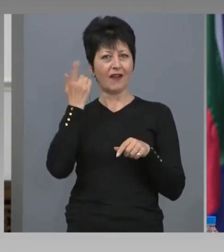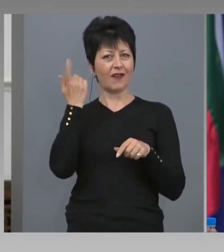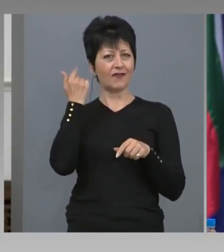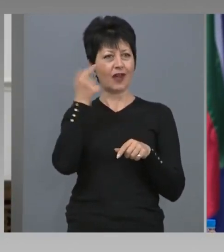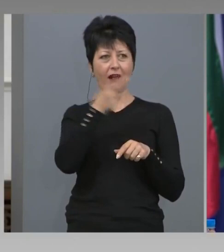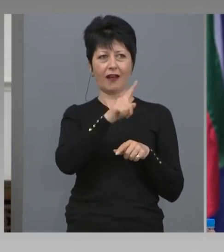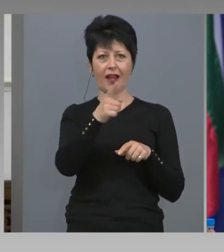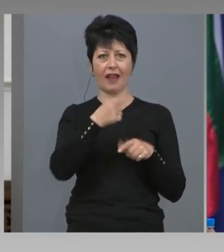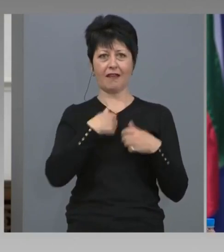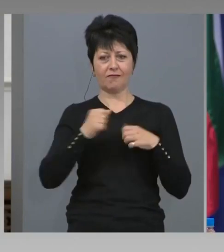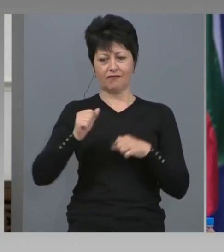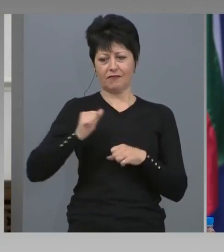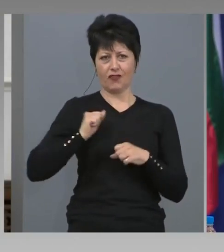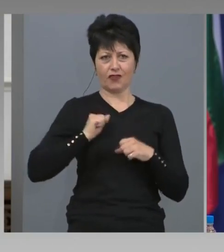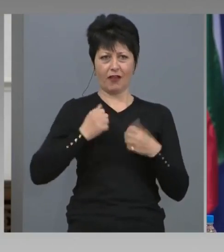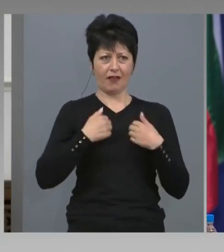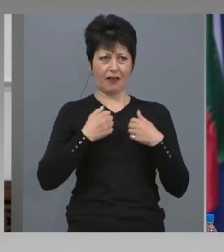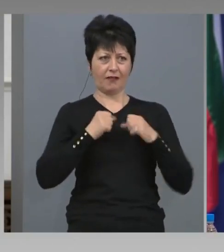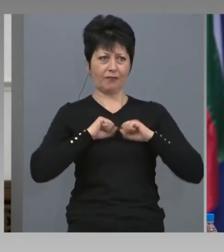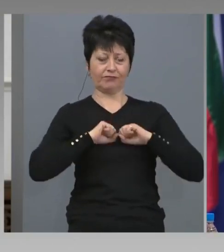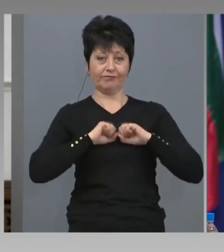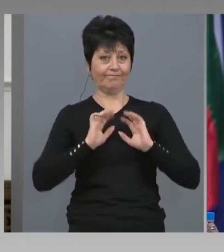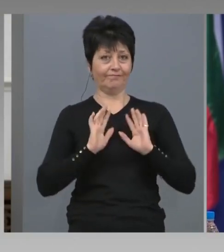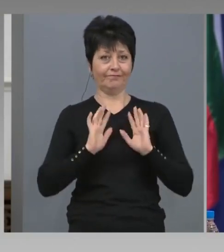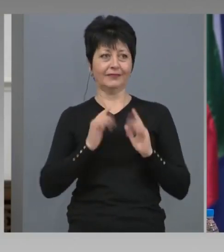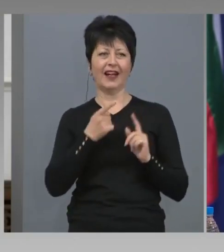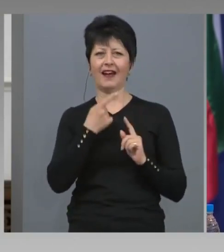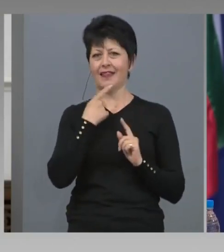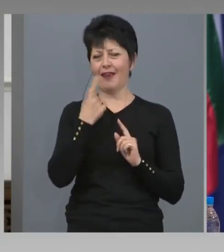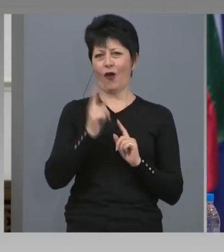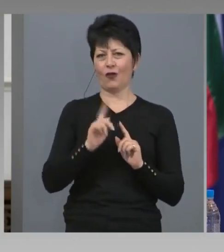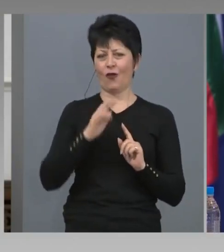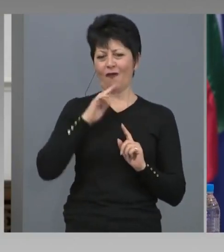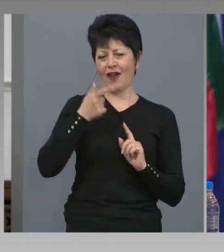защитихте. Не ли? Не знам да отговарям за други.